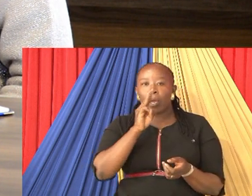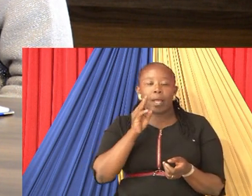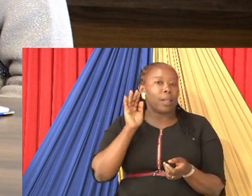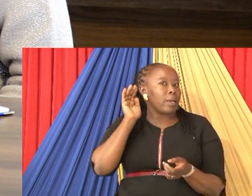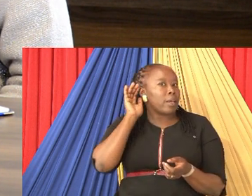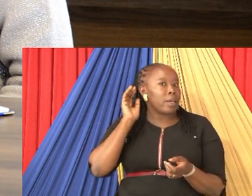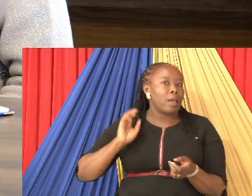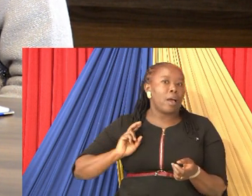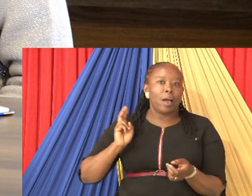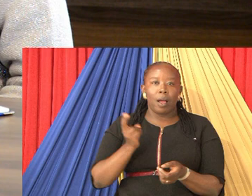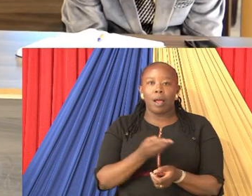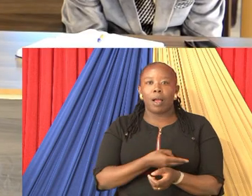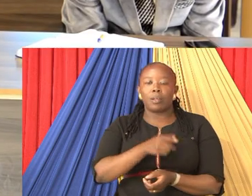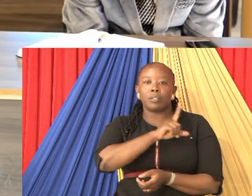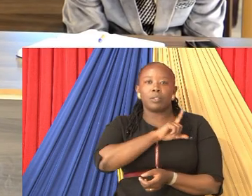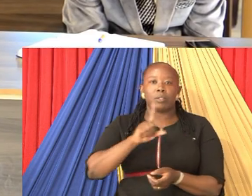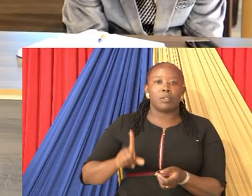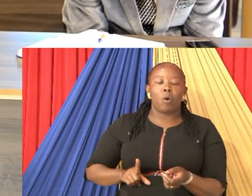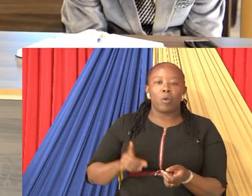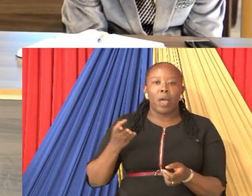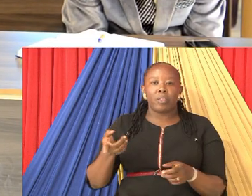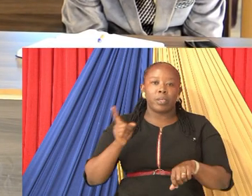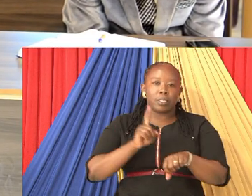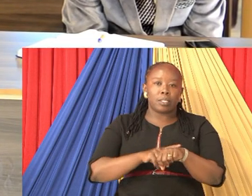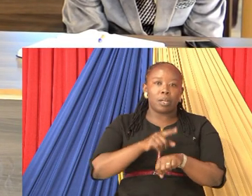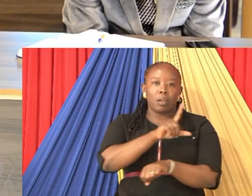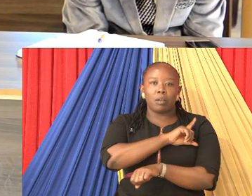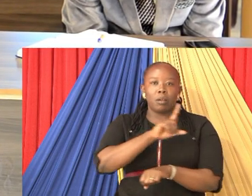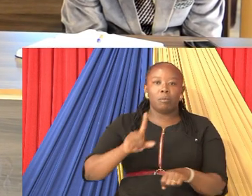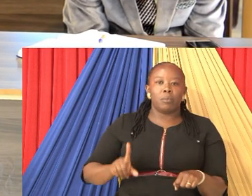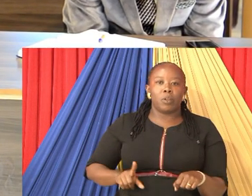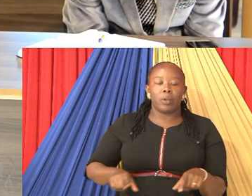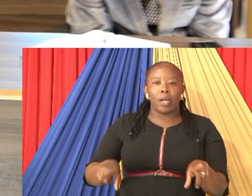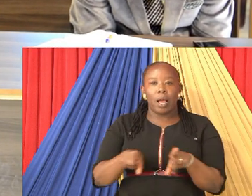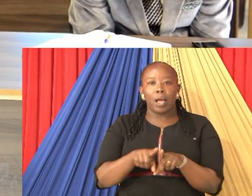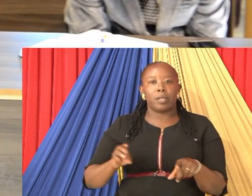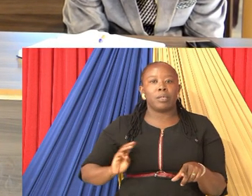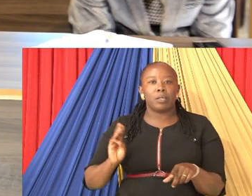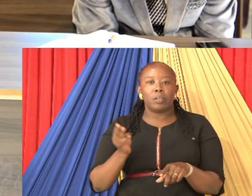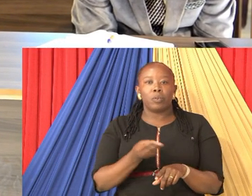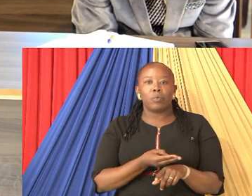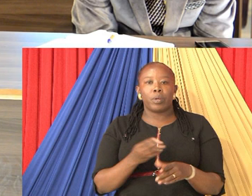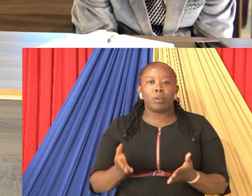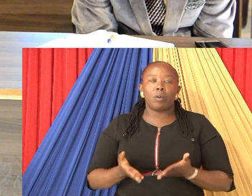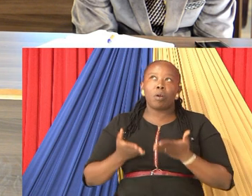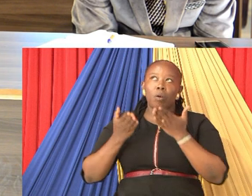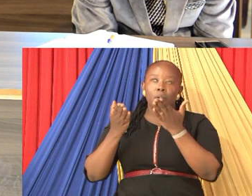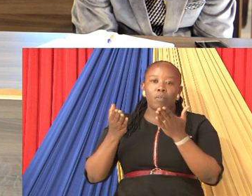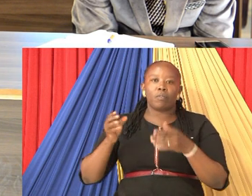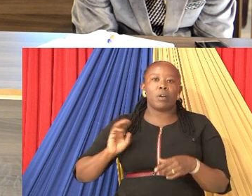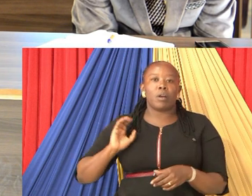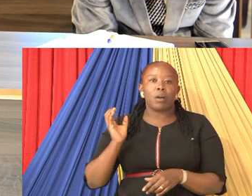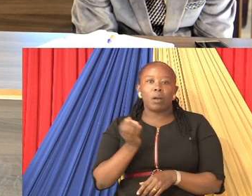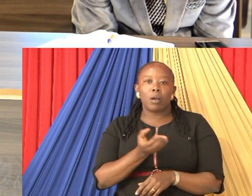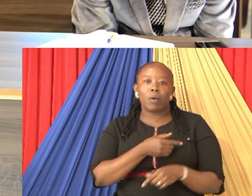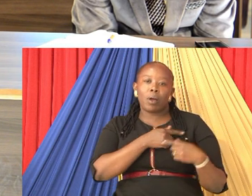want to give you thanks. Na wakati huu Bwana, watu wanapoendelea kujitoa kwako na kushukuru na kuyapeana mahitaji yote